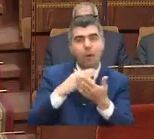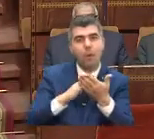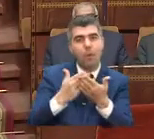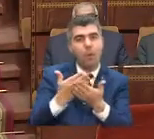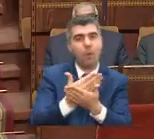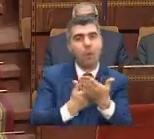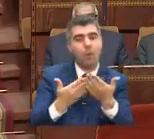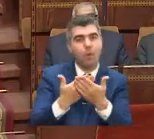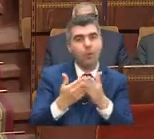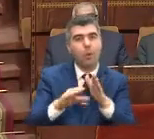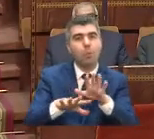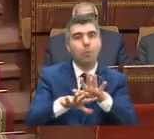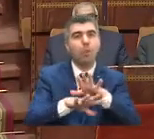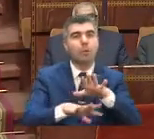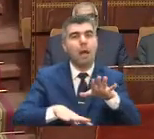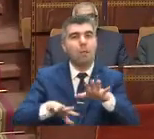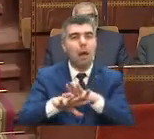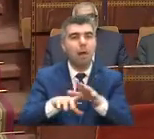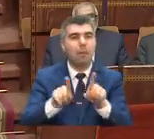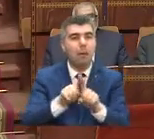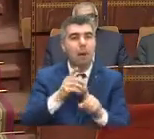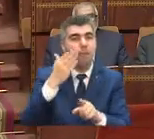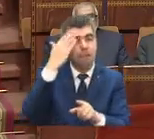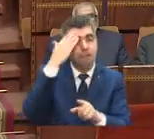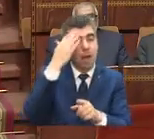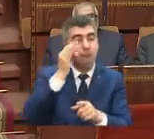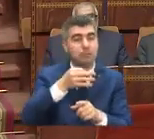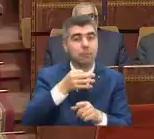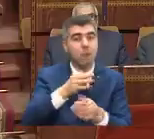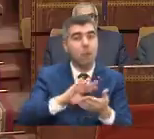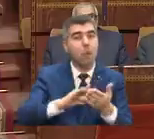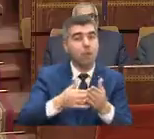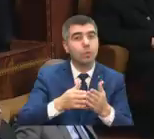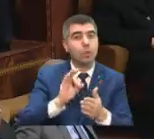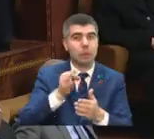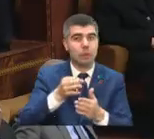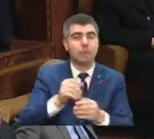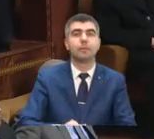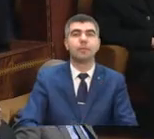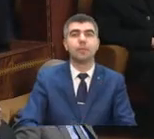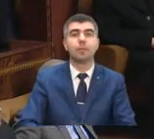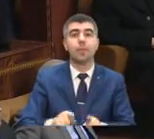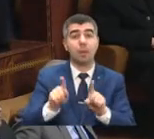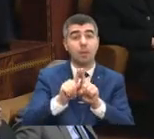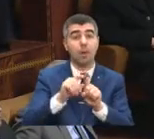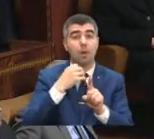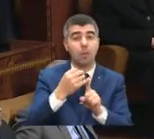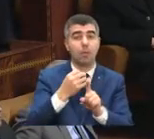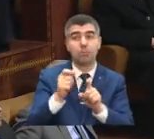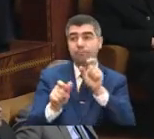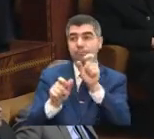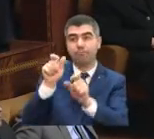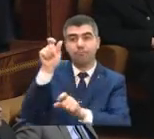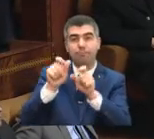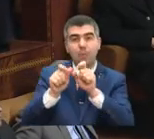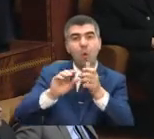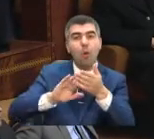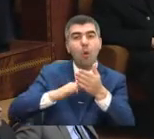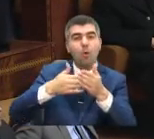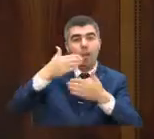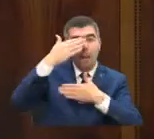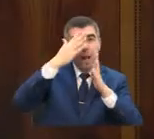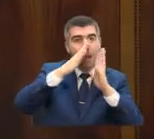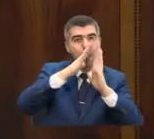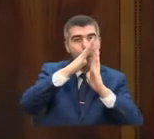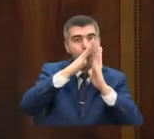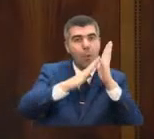بطبيعة الأخطار المحدقة بهما. لا يسعنا إلا أن نؤكد إدانة جميع شرائح الشعب المغربي لهذا